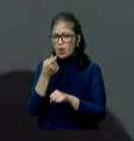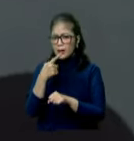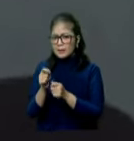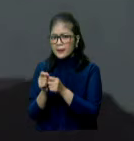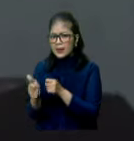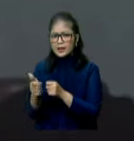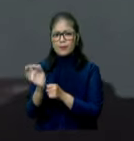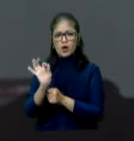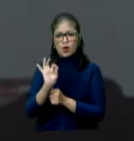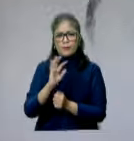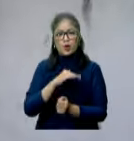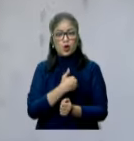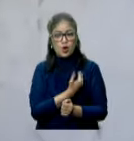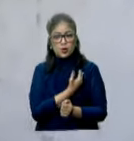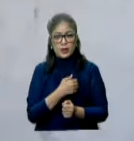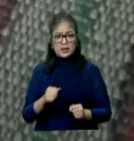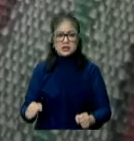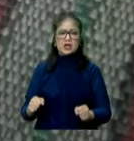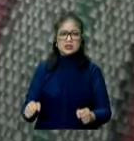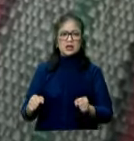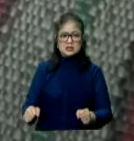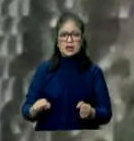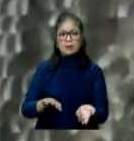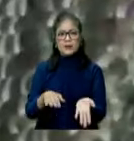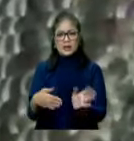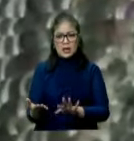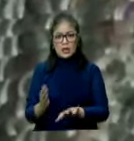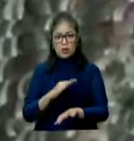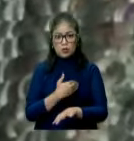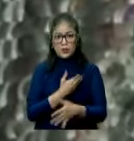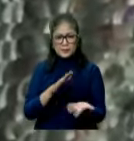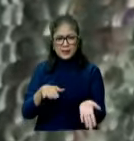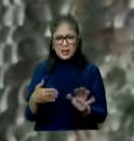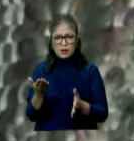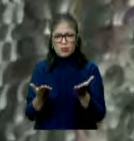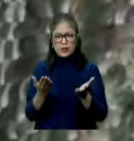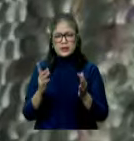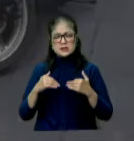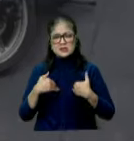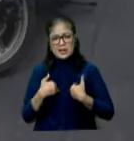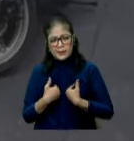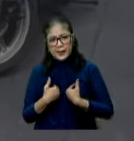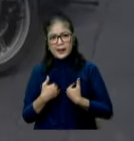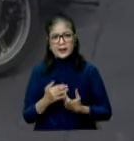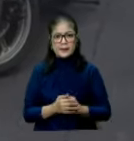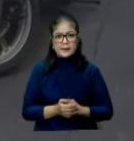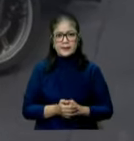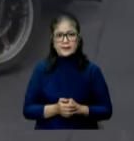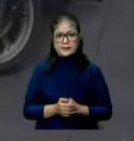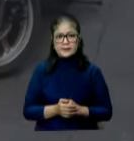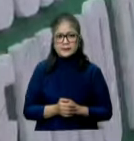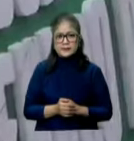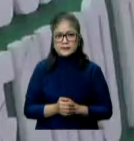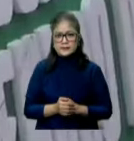korban kejang-kejang dan meninggal dunia. Korban meninggal diduga kelelahan. Komisi Pemilihan